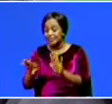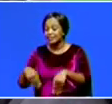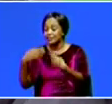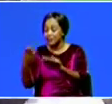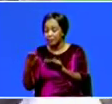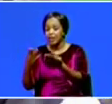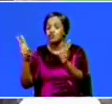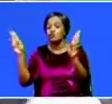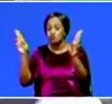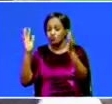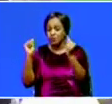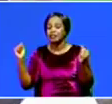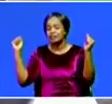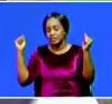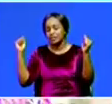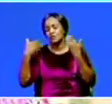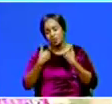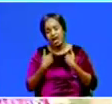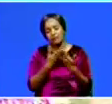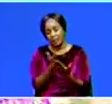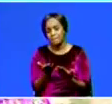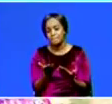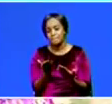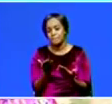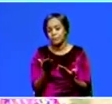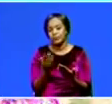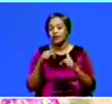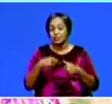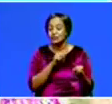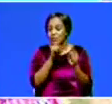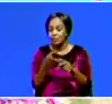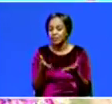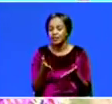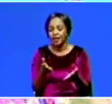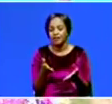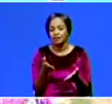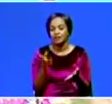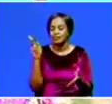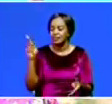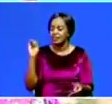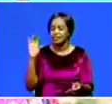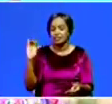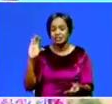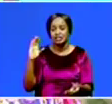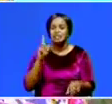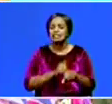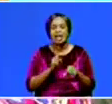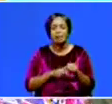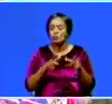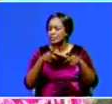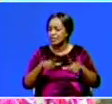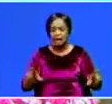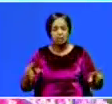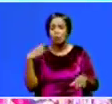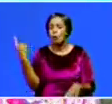kwa mkono hivi, we have them. Sisi tulikuja hapa KCC kukiwa kiwanja, ikiwa ni msitu,